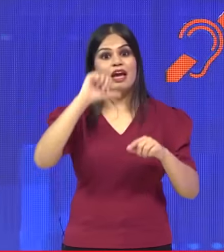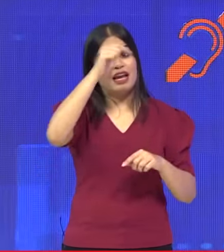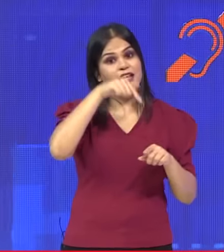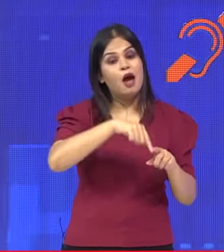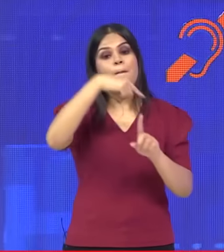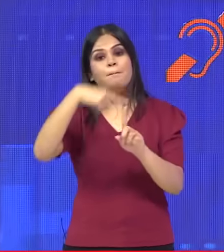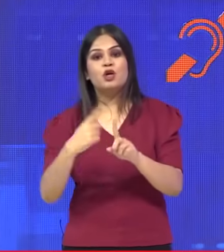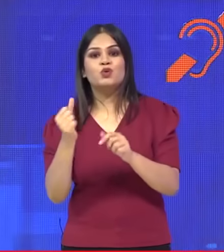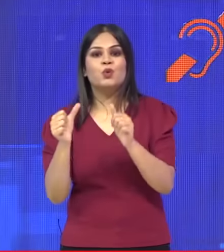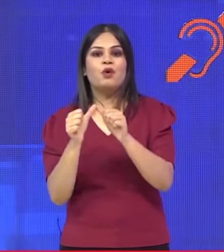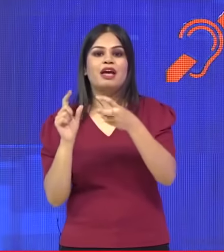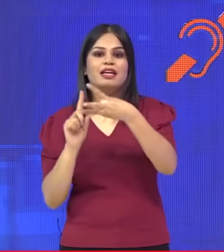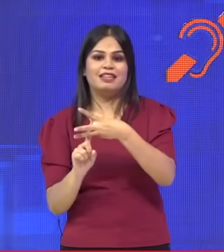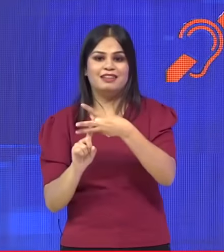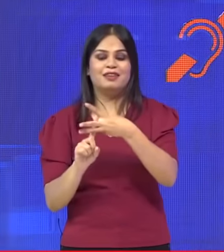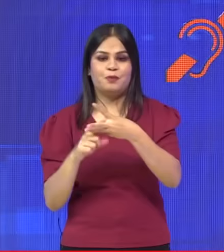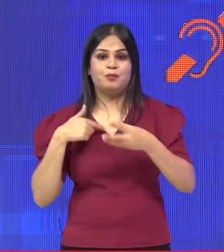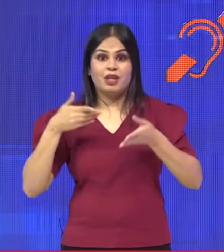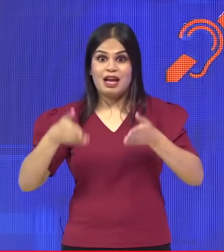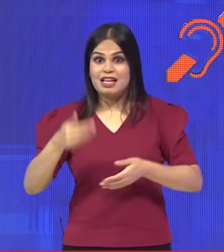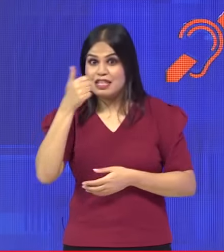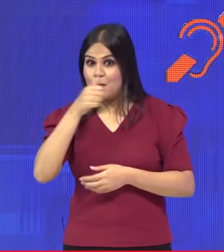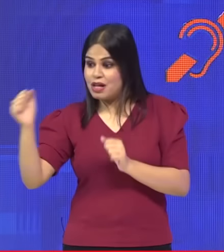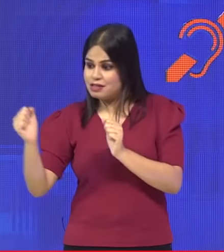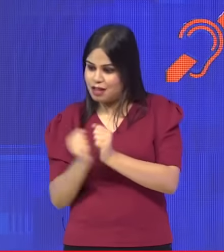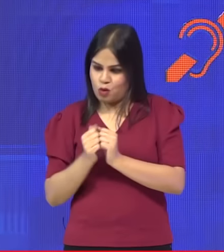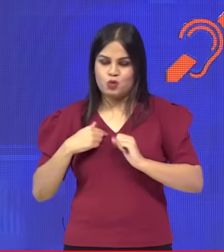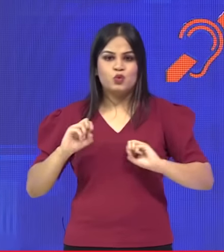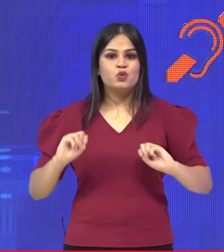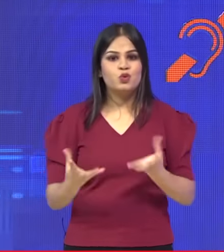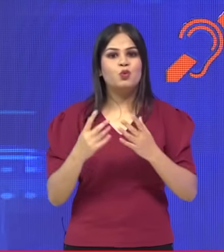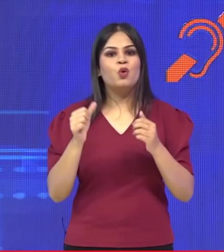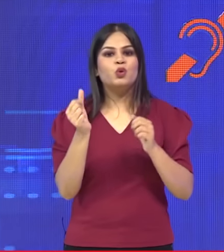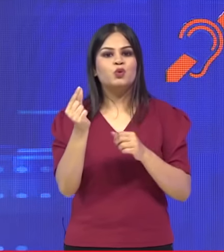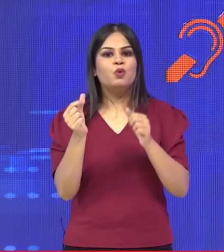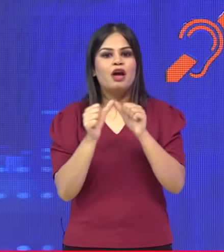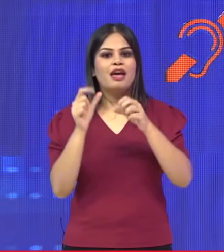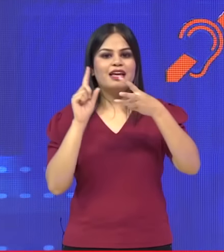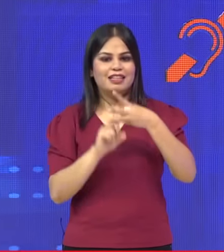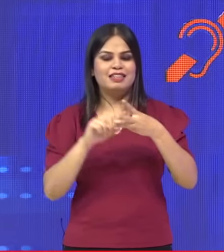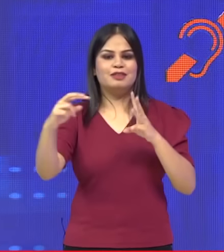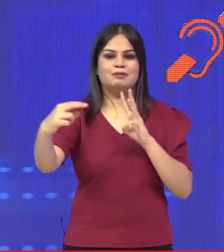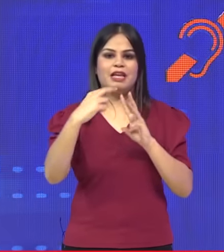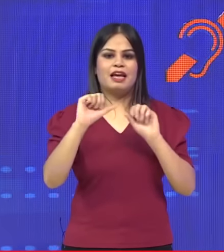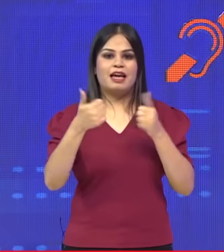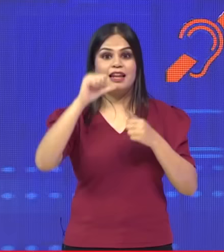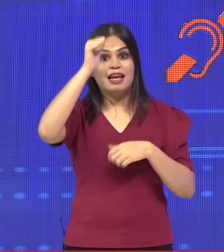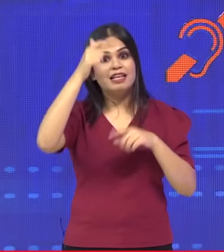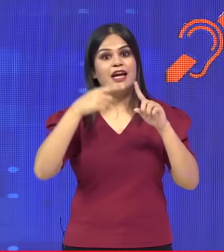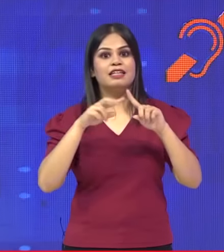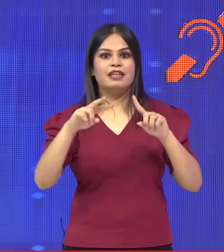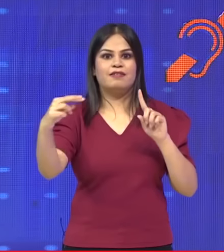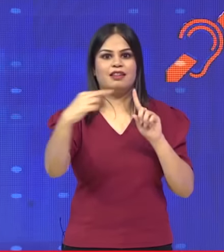सलमान के शो के साथ हम शुरुआत करेंगे इथे सालत और डू पर आप इंडिया टीवी देख पाएंगे ये